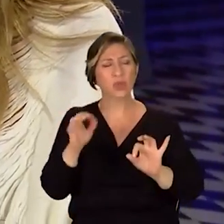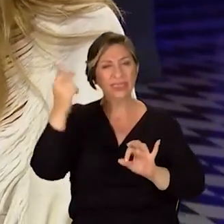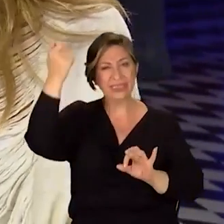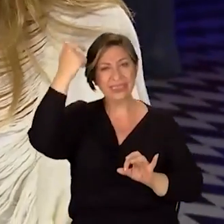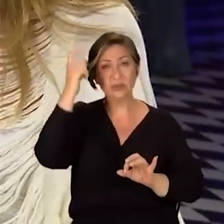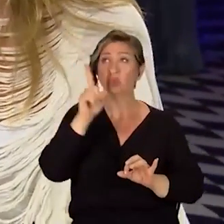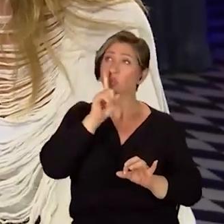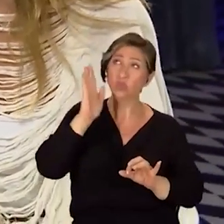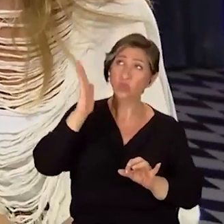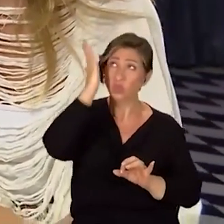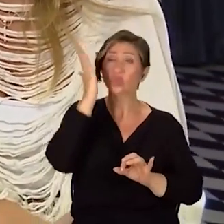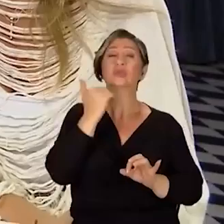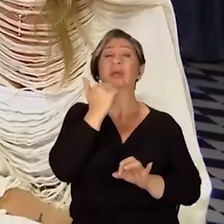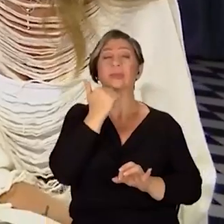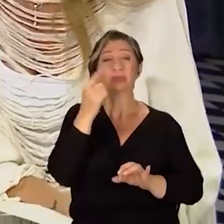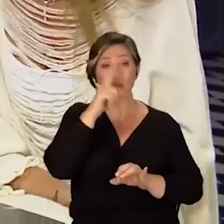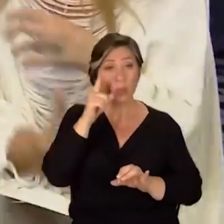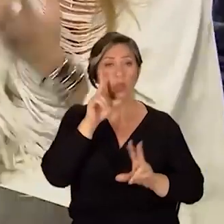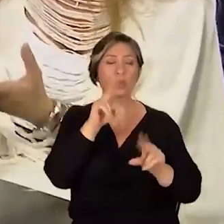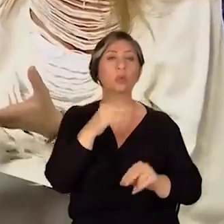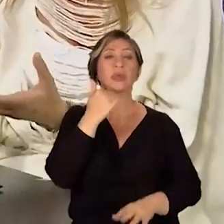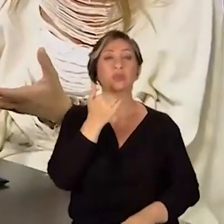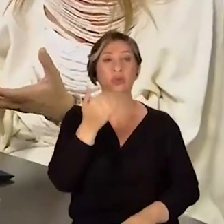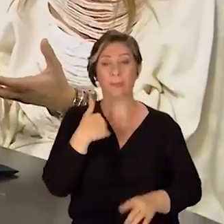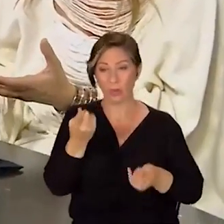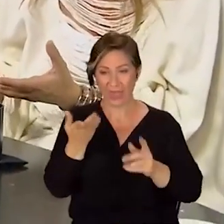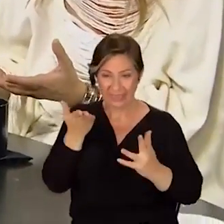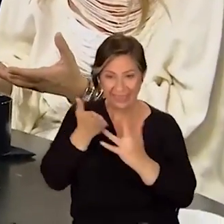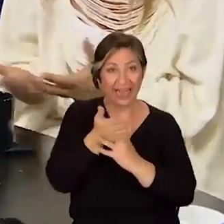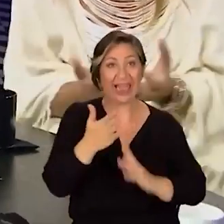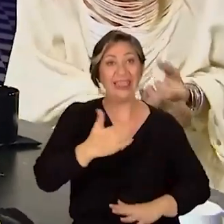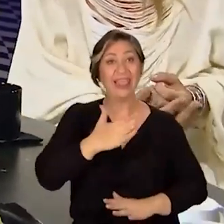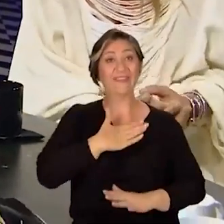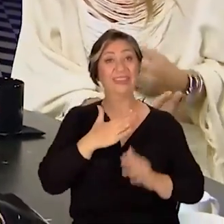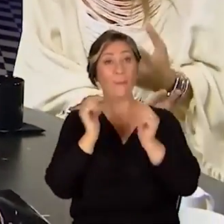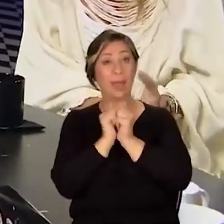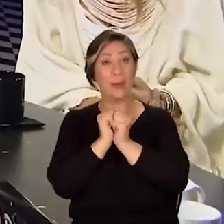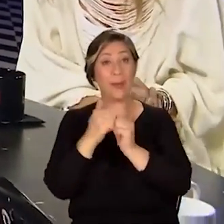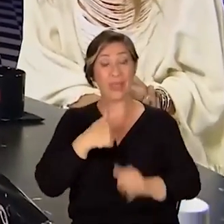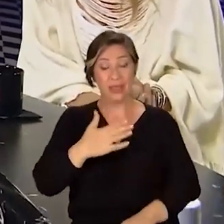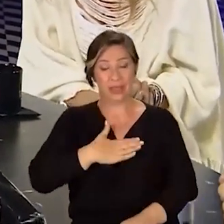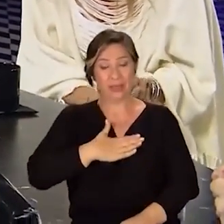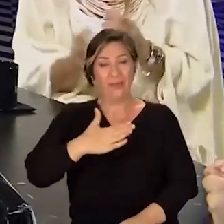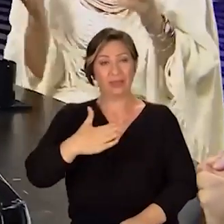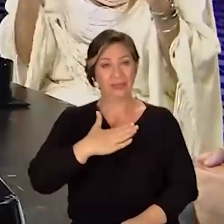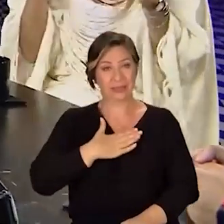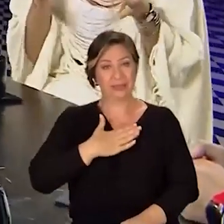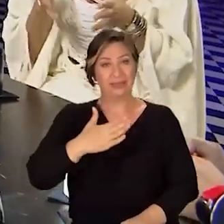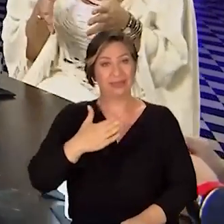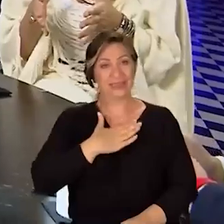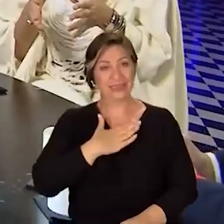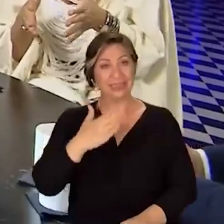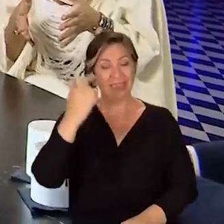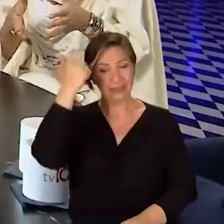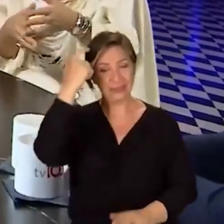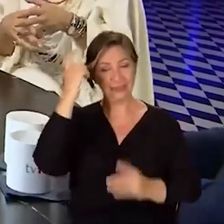zihni susturamadığın sürece uyuyamıyorsun. Ben nasıl burada devreye giriyorum nefesle beraber? Nefes aldığın zaman, zihni